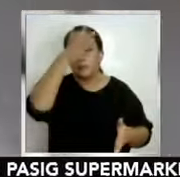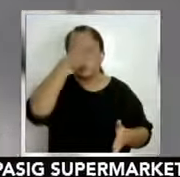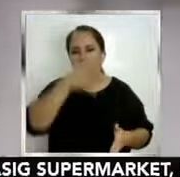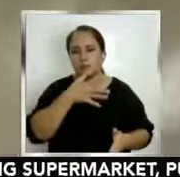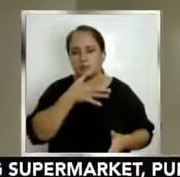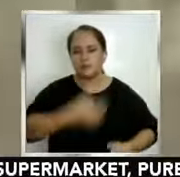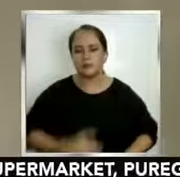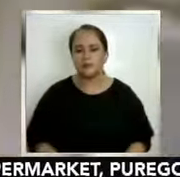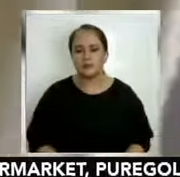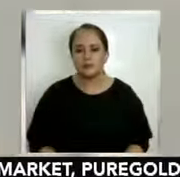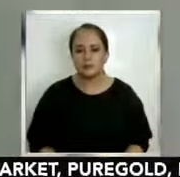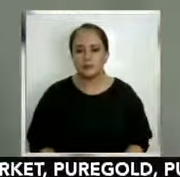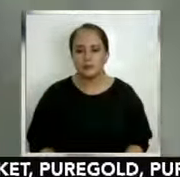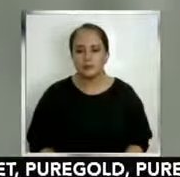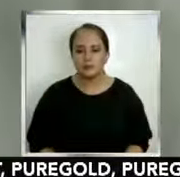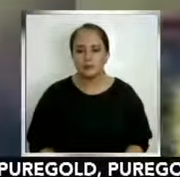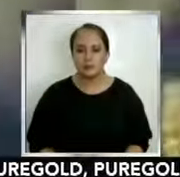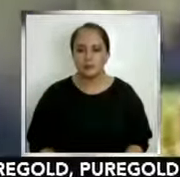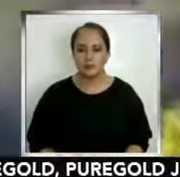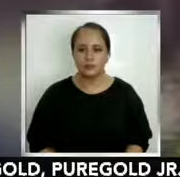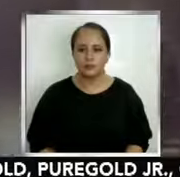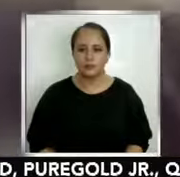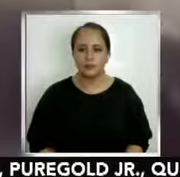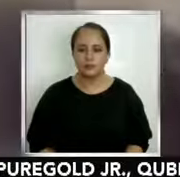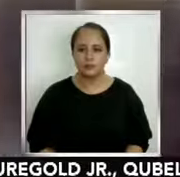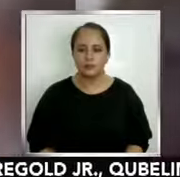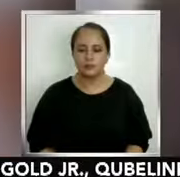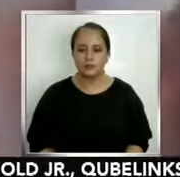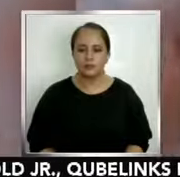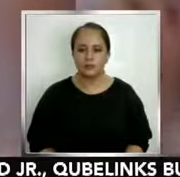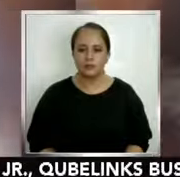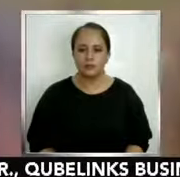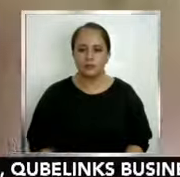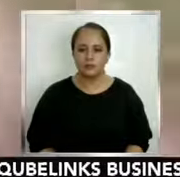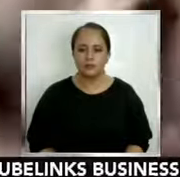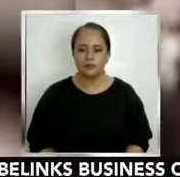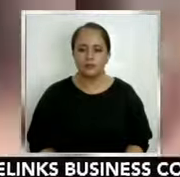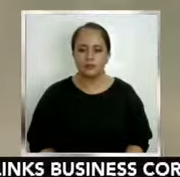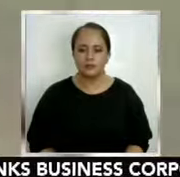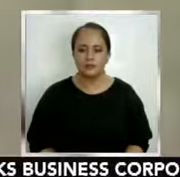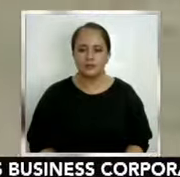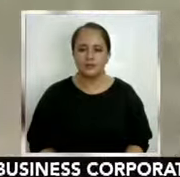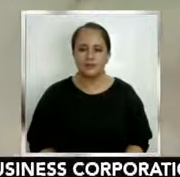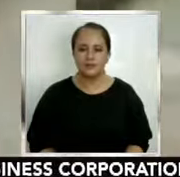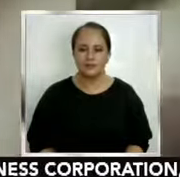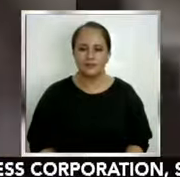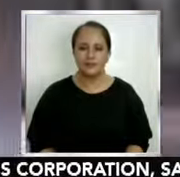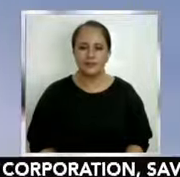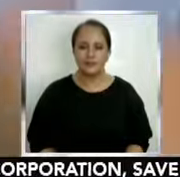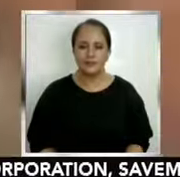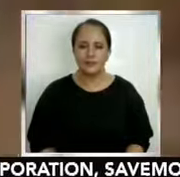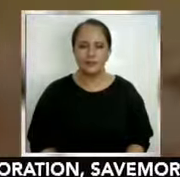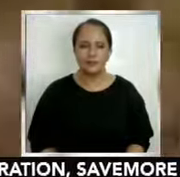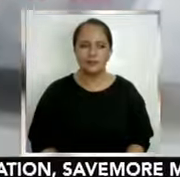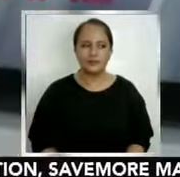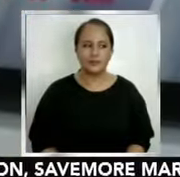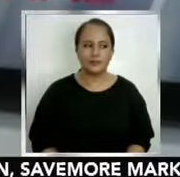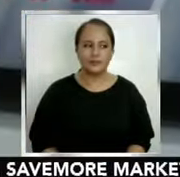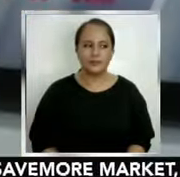GMA Integrated News, Jesse Cruzat ng GMA Regional TV Balitang Bicolandia, nakatutok 24 oras.